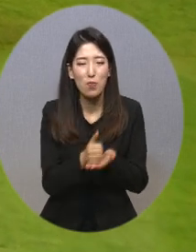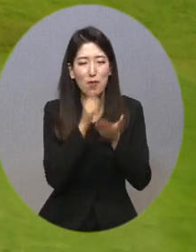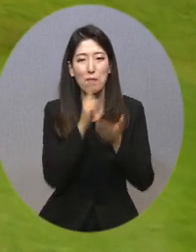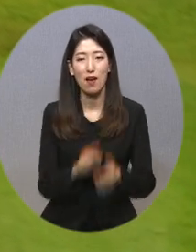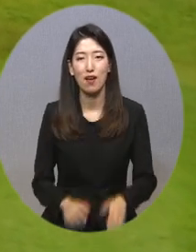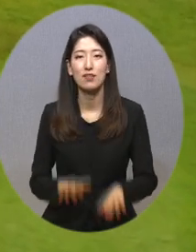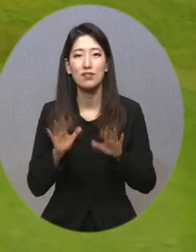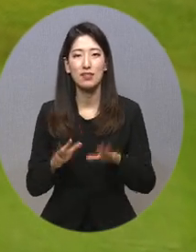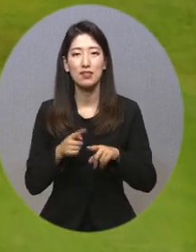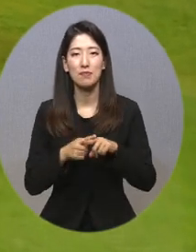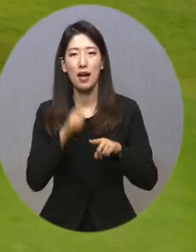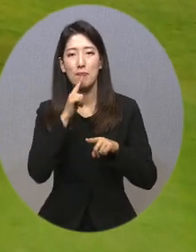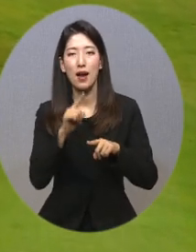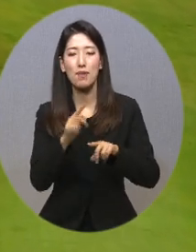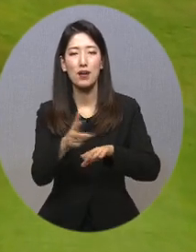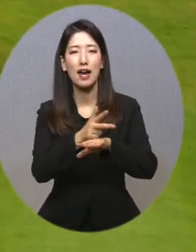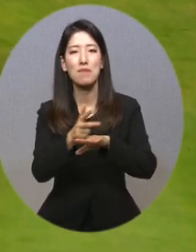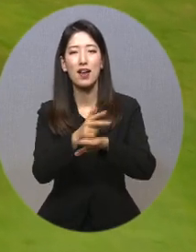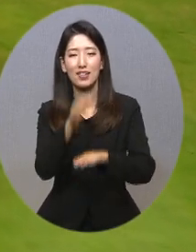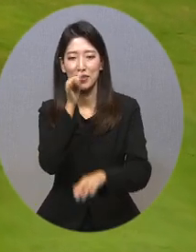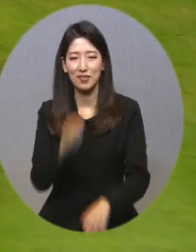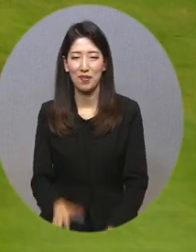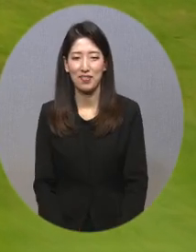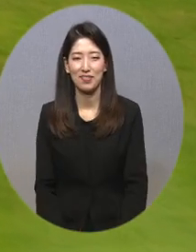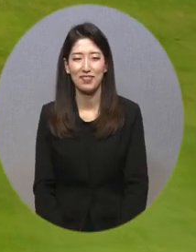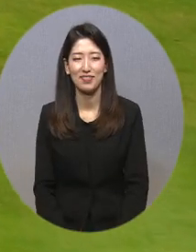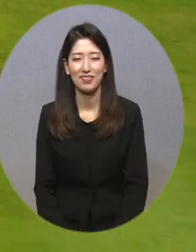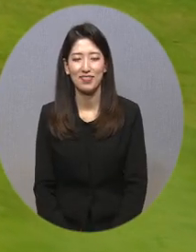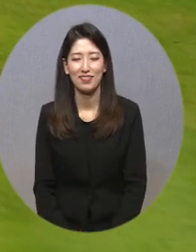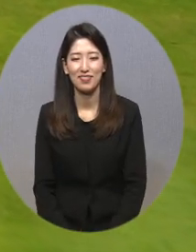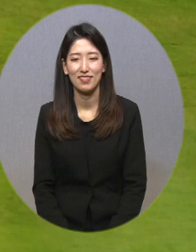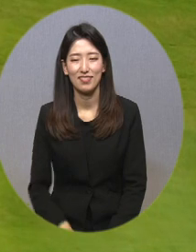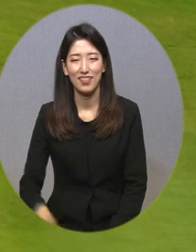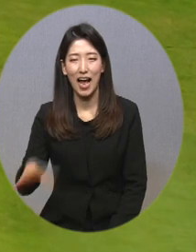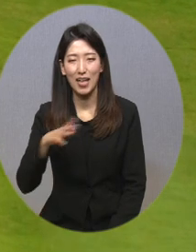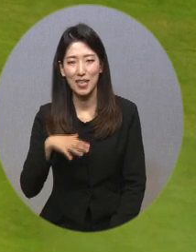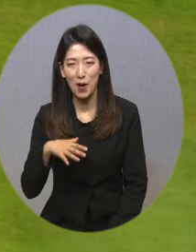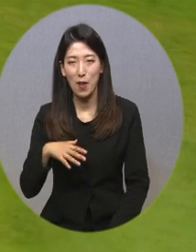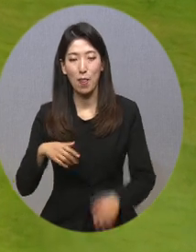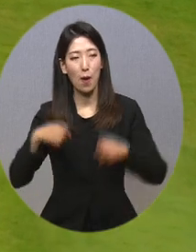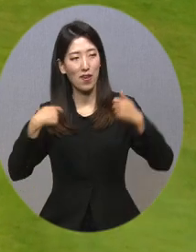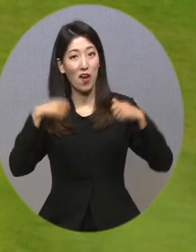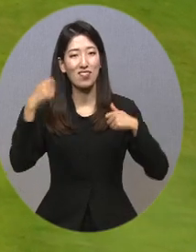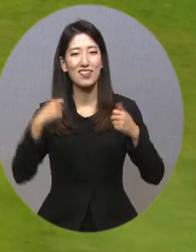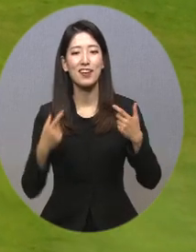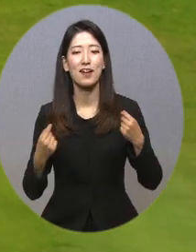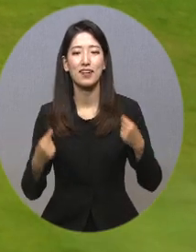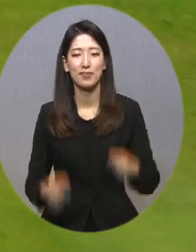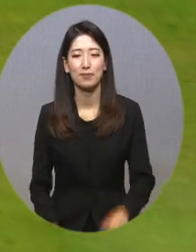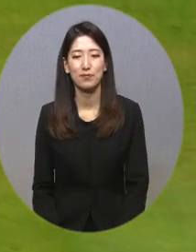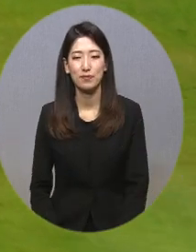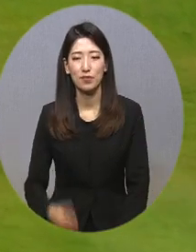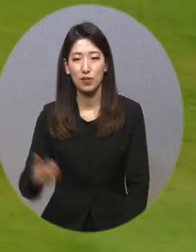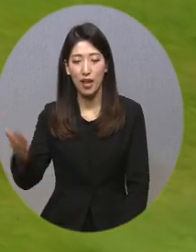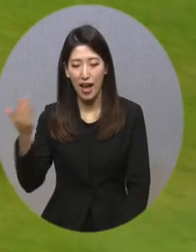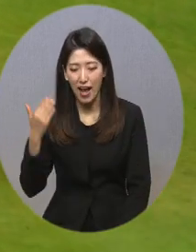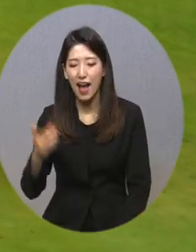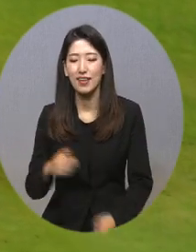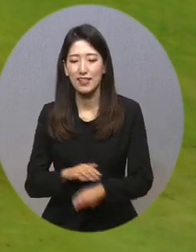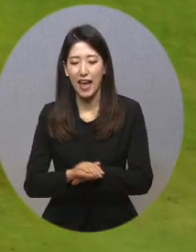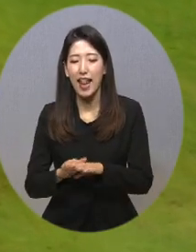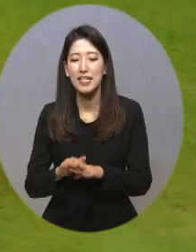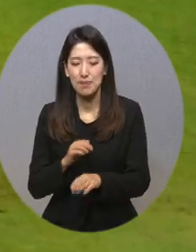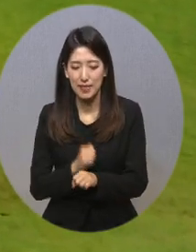치네. 아, 연기 잘하는데? 연기사로 데뷔해볼 생각 없니? 그러니까 말해요. 고생했습니다. 끝나면 아니 오늘 아까 전에 너무 잘 찼습니다. 오빠